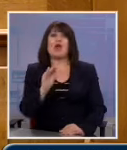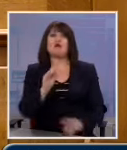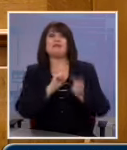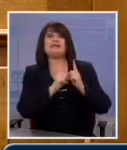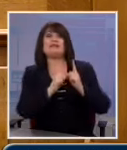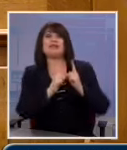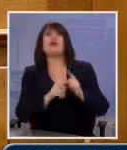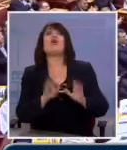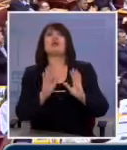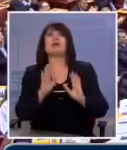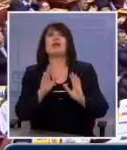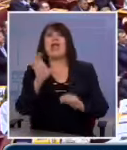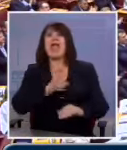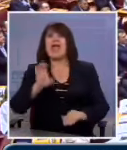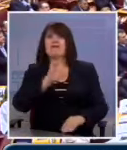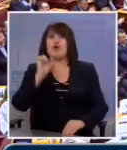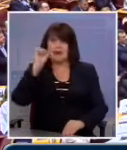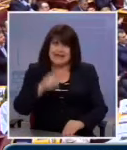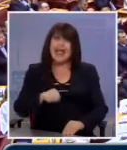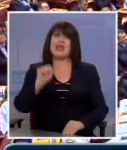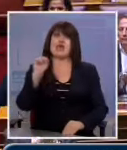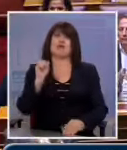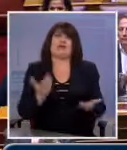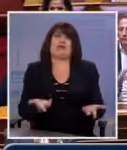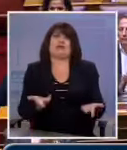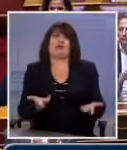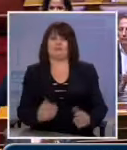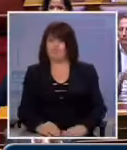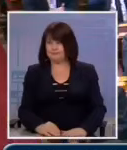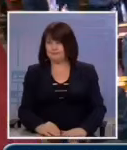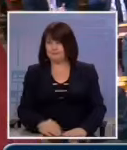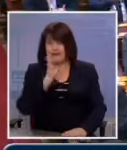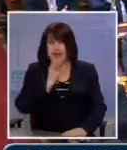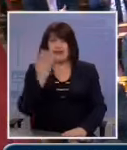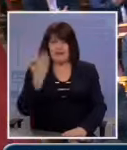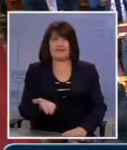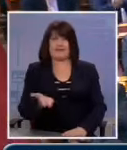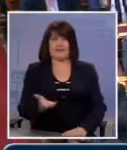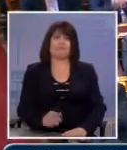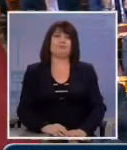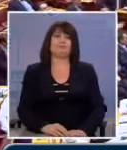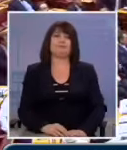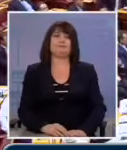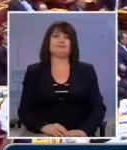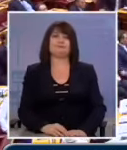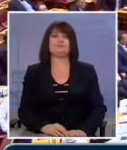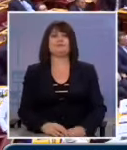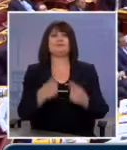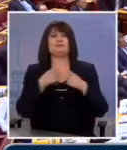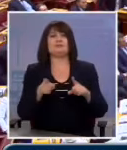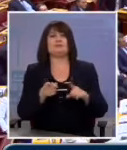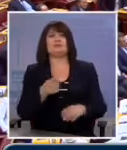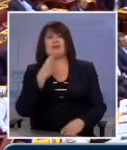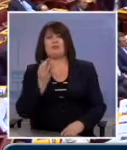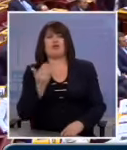συμφωνία, είναι Ευρώπη ναι ή όχι. Αυτή είναι η αλήθεια. Αλλιώς κανένα λόγο δεν